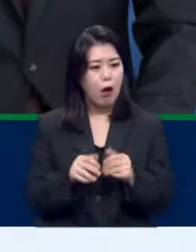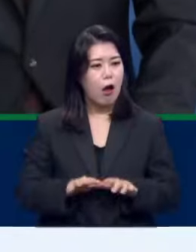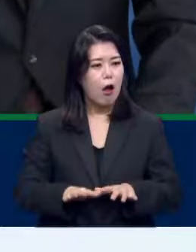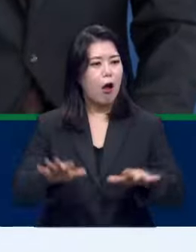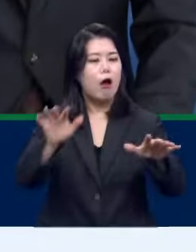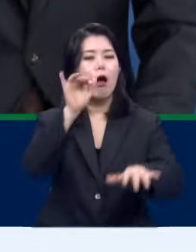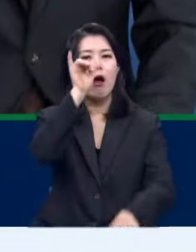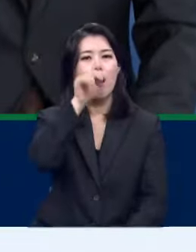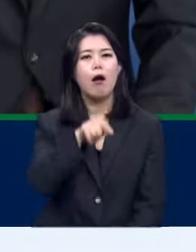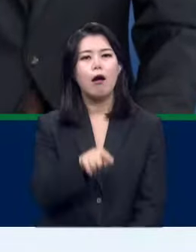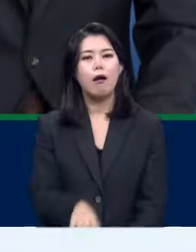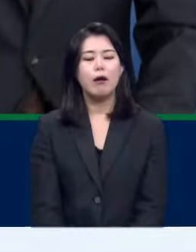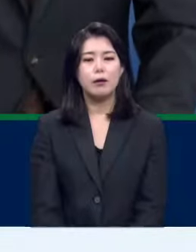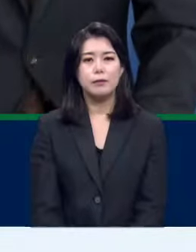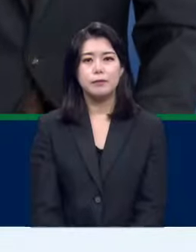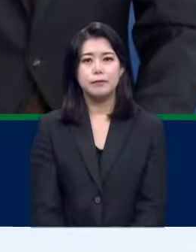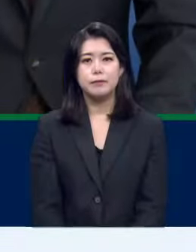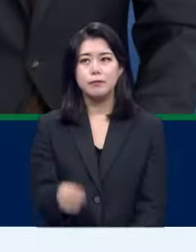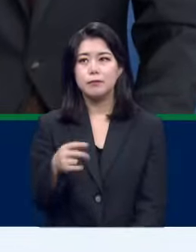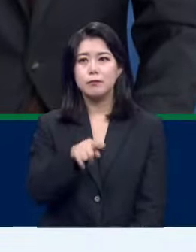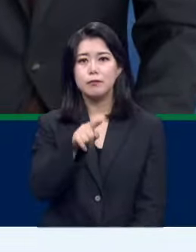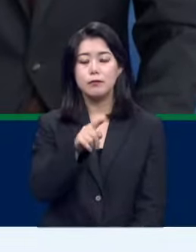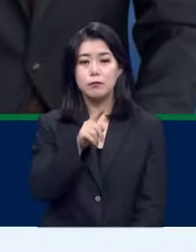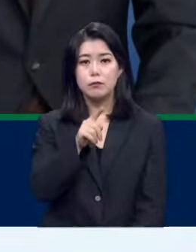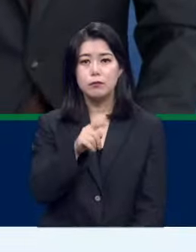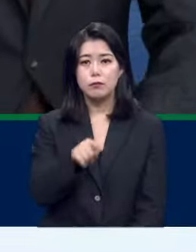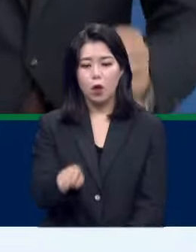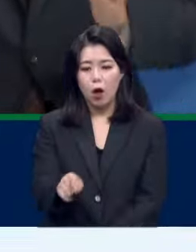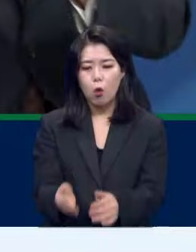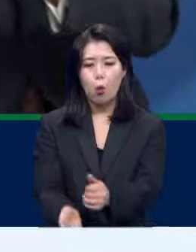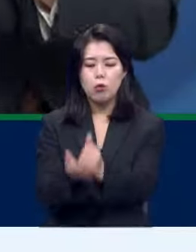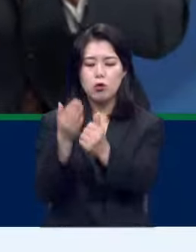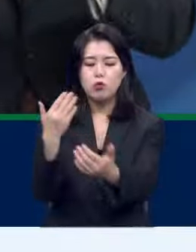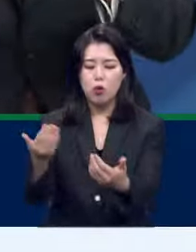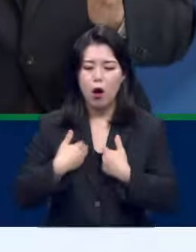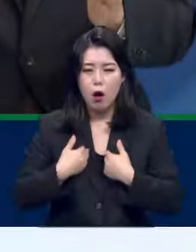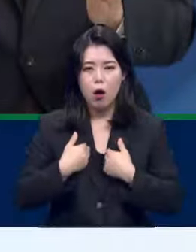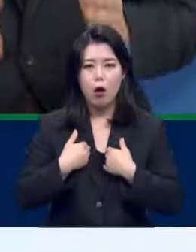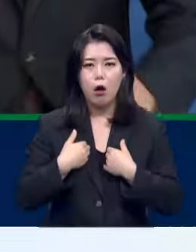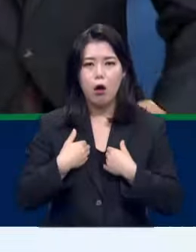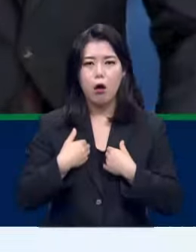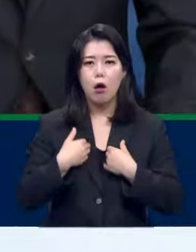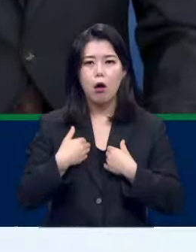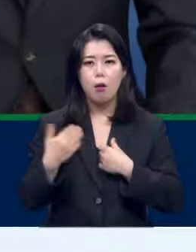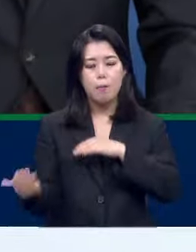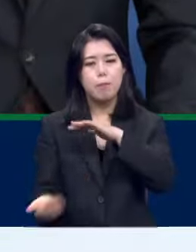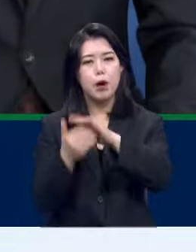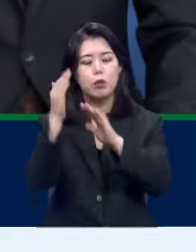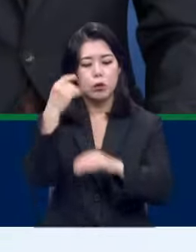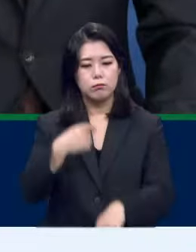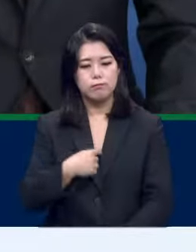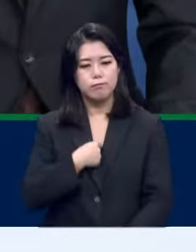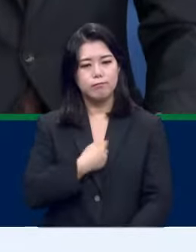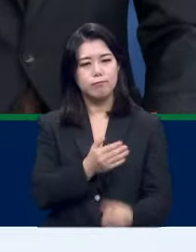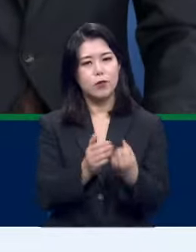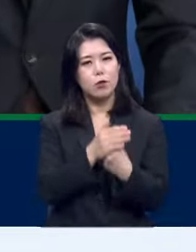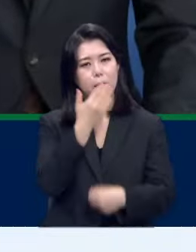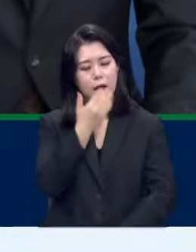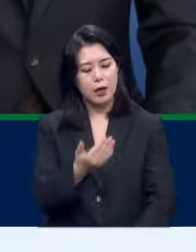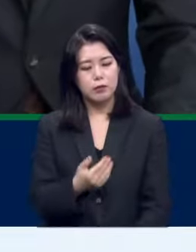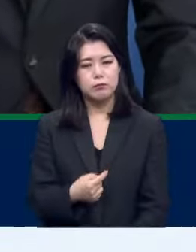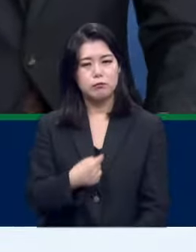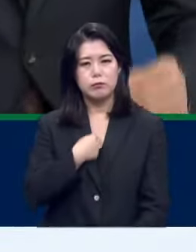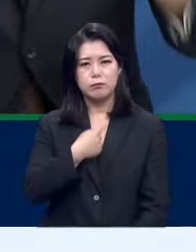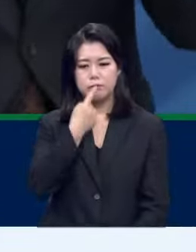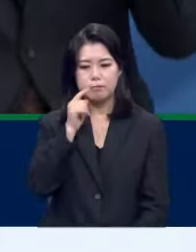않습니까네 그리고 본인이 2분 중 공천해 주세요라고 해서 만약에 이게 이루졌다 쳐보세요 그럼 이거 나 때문에 된 거예요음 예를 들어서 내가